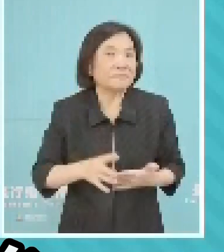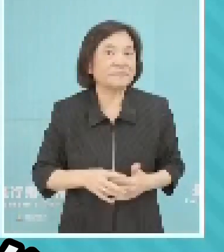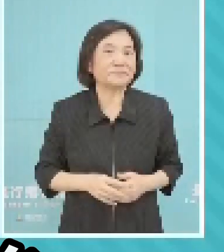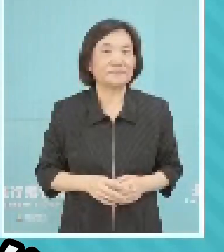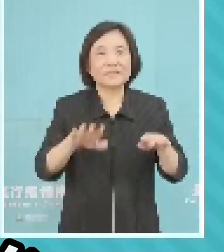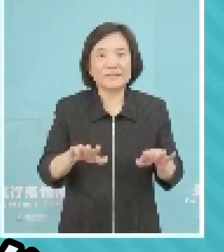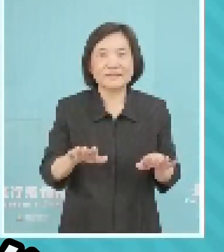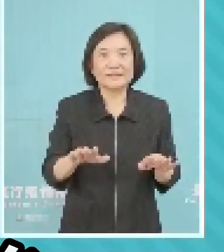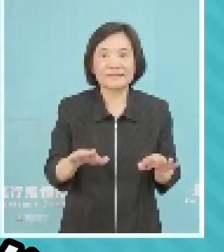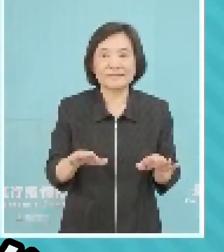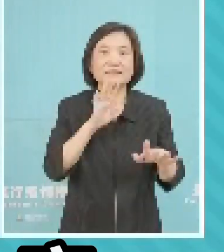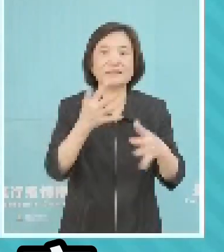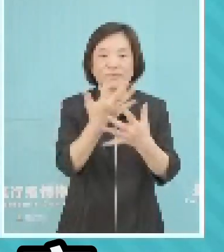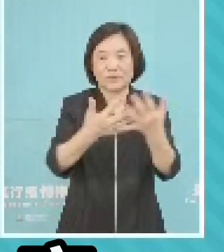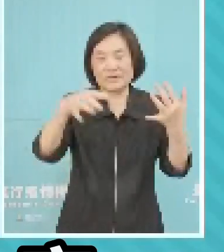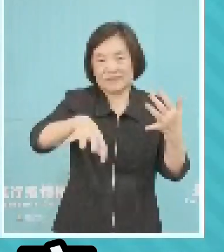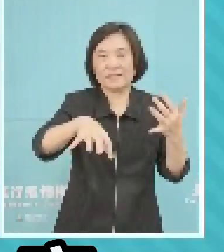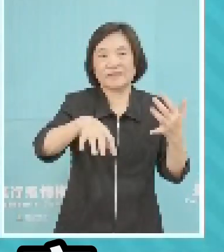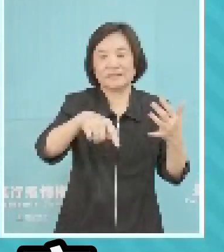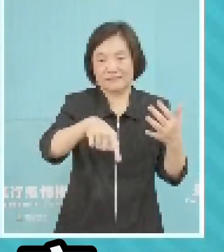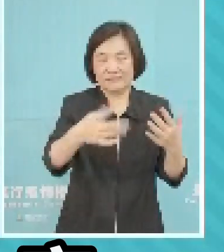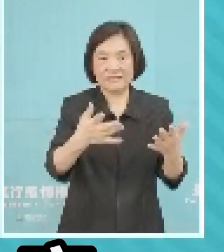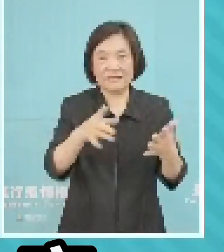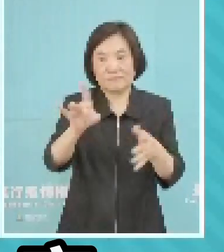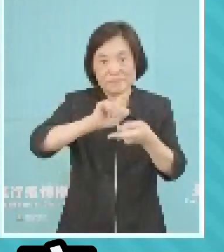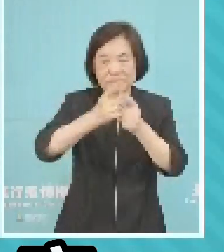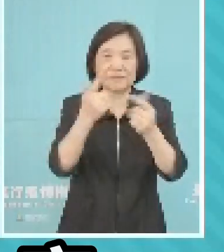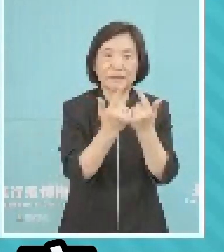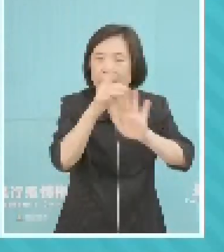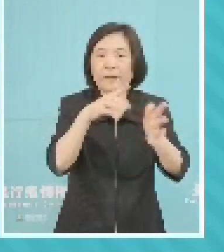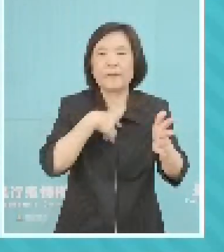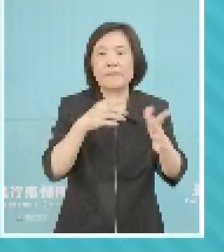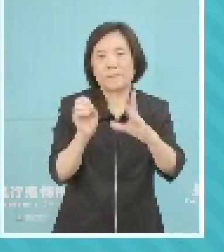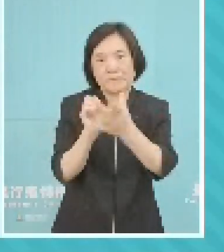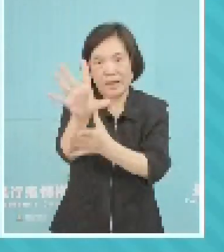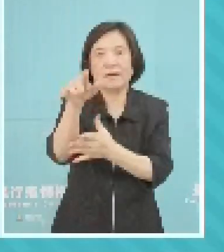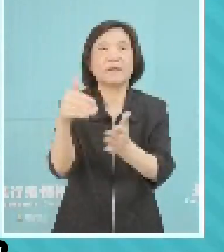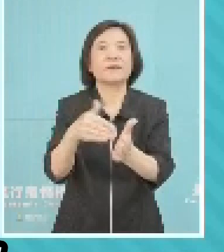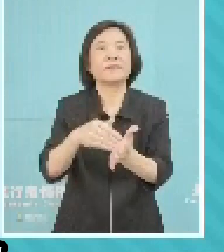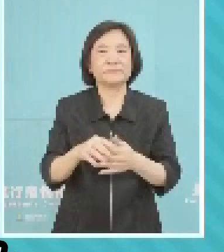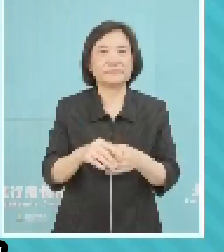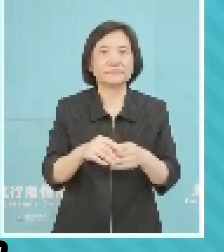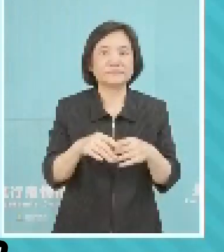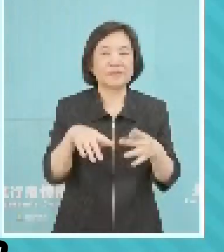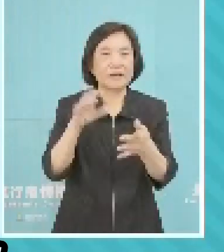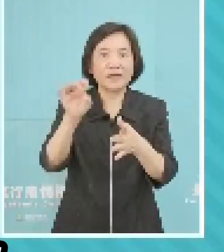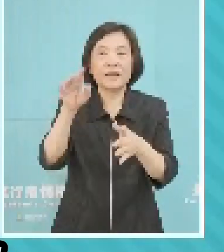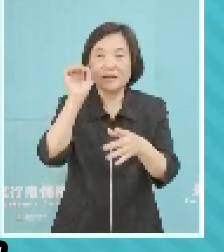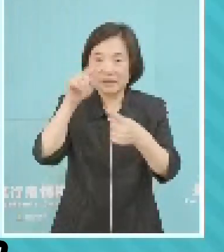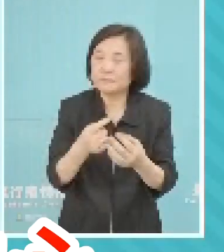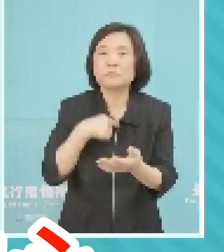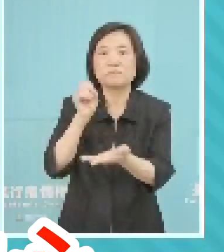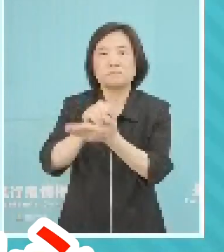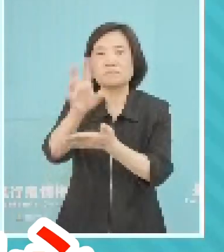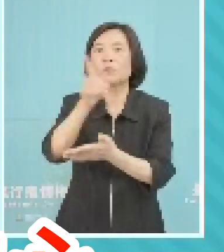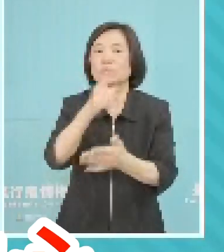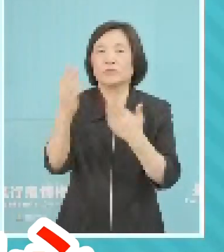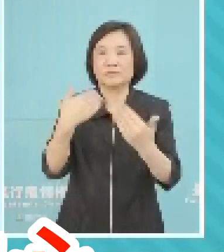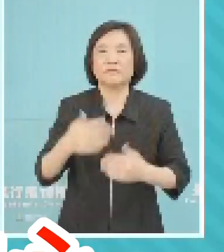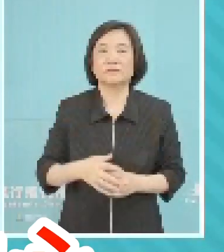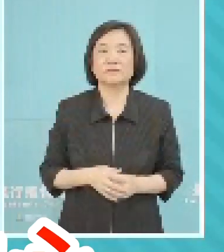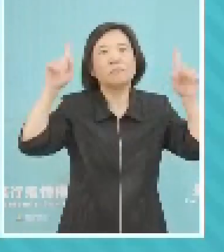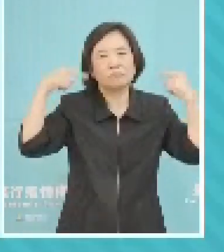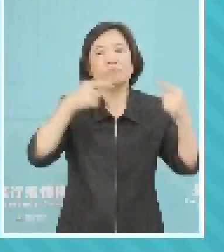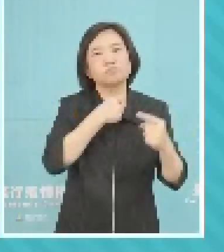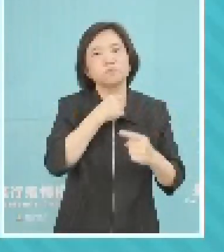是透过这个平台，把台北市的现况告诉大家，也跟大家讲说我们的政策要怎么做。明白讲是按大